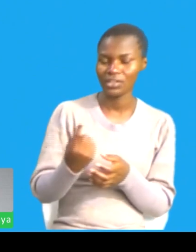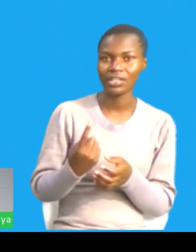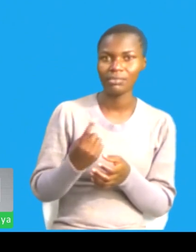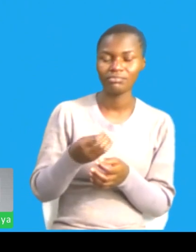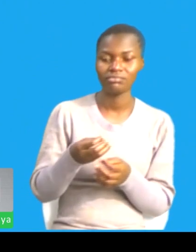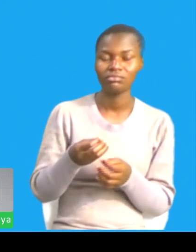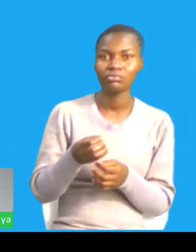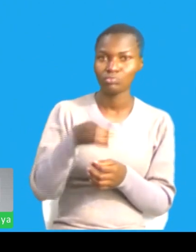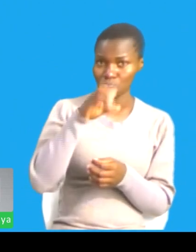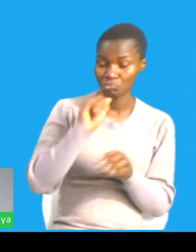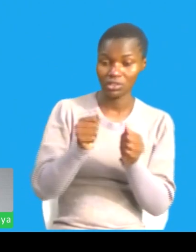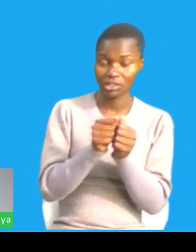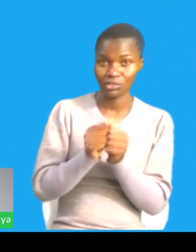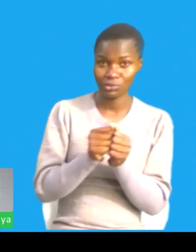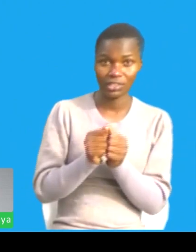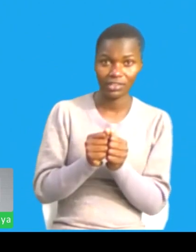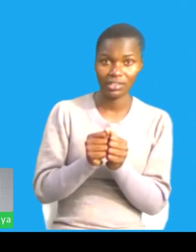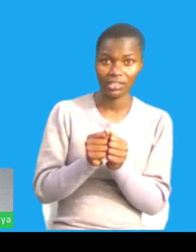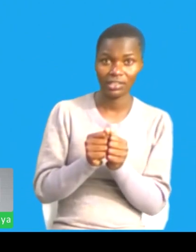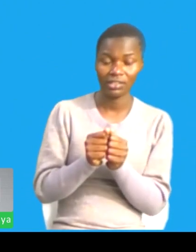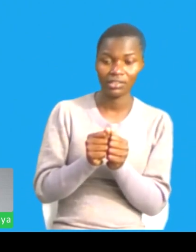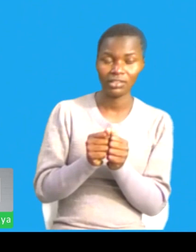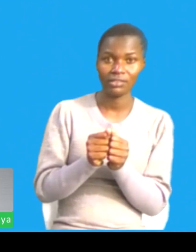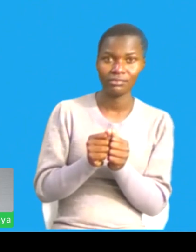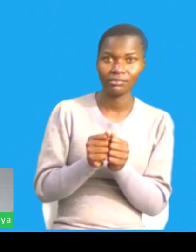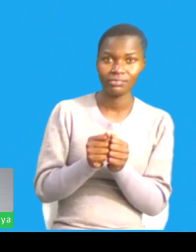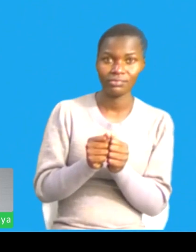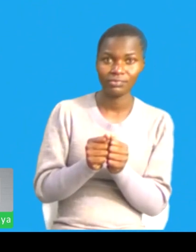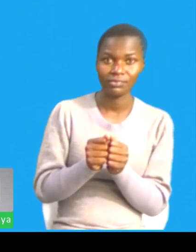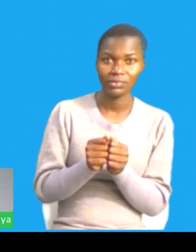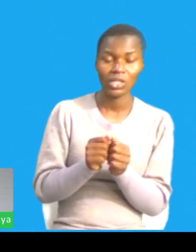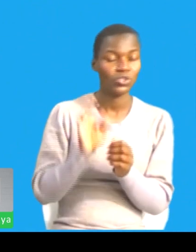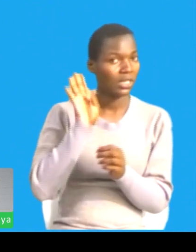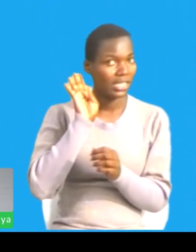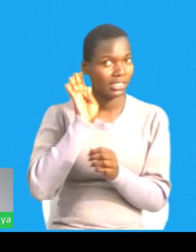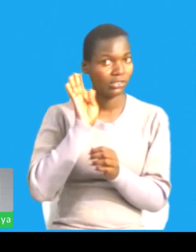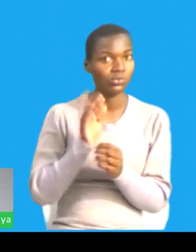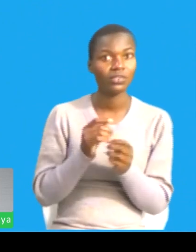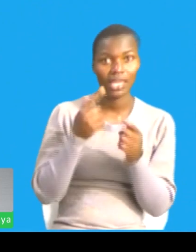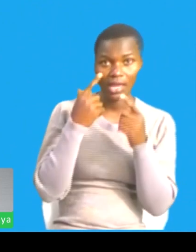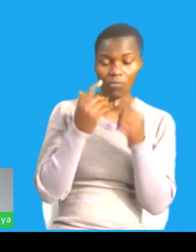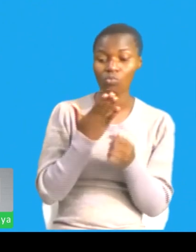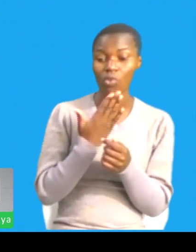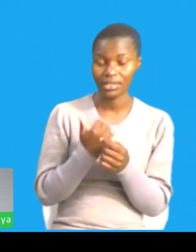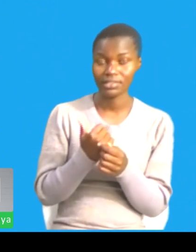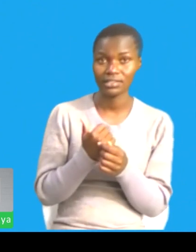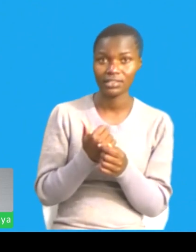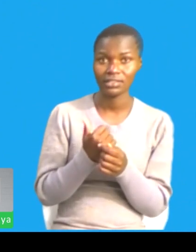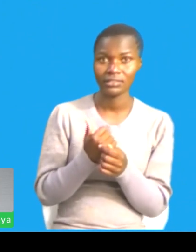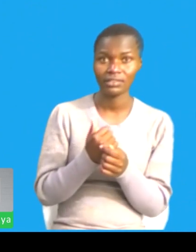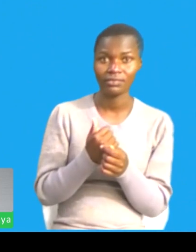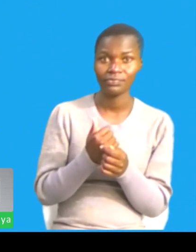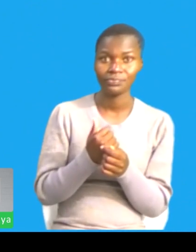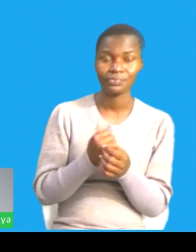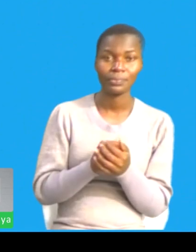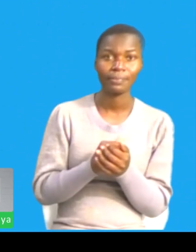chai na mandazi pamoja, uchukue hiyo petition yao, uambie siku utakuja muongee mambo ya petition. You have 3